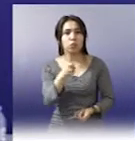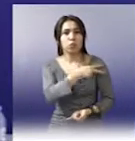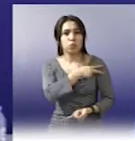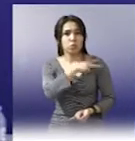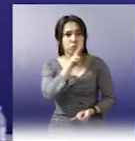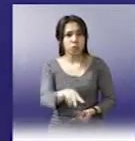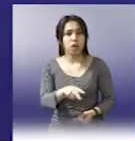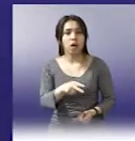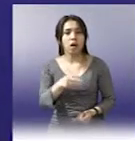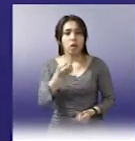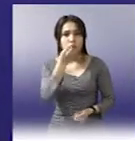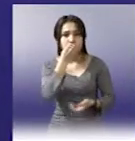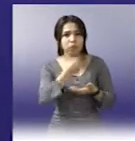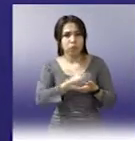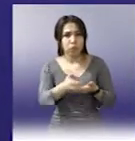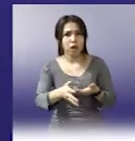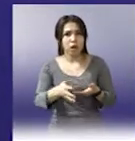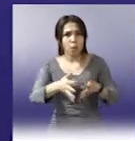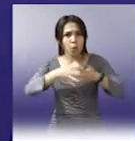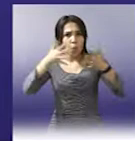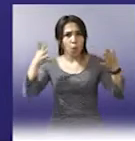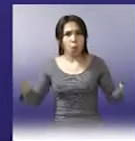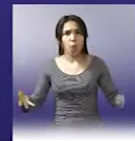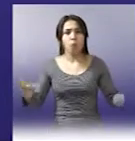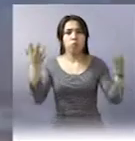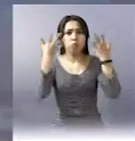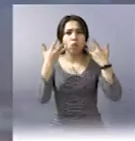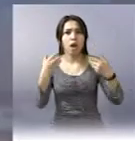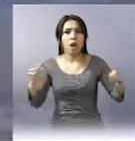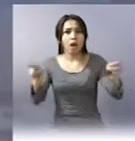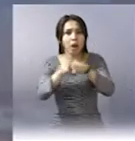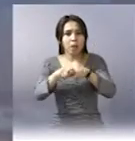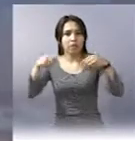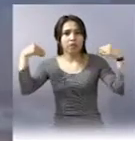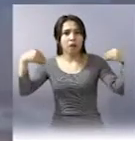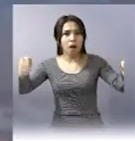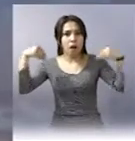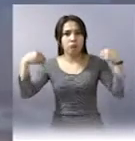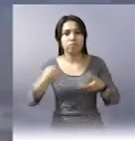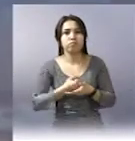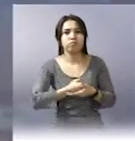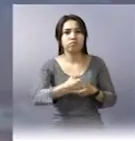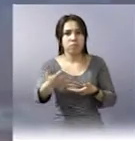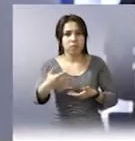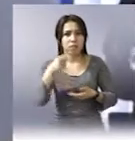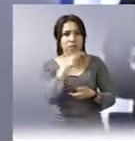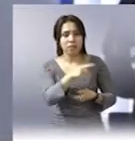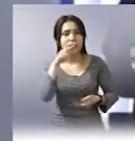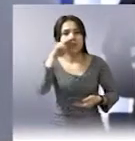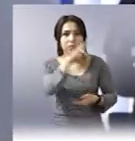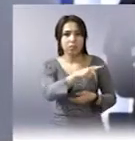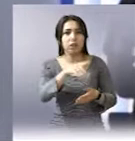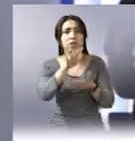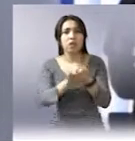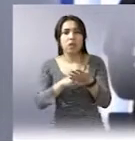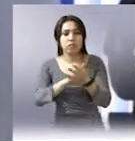смерти, иногда проводится масштабней и роскошнее некоторых тоев. В связи с этим в каждом регионе страны проводятся